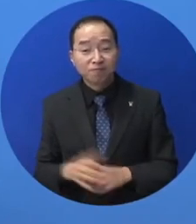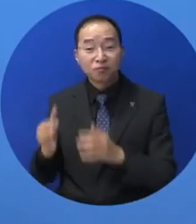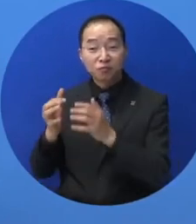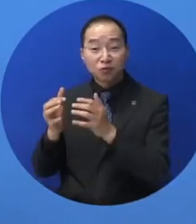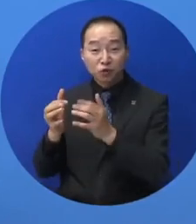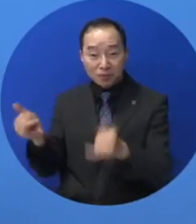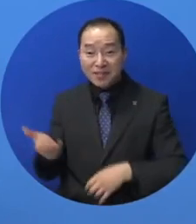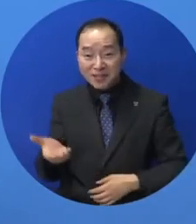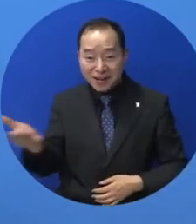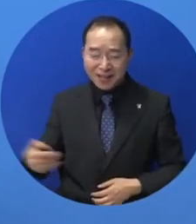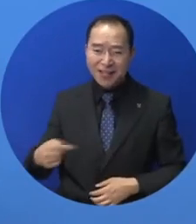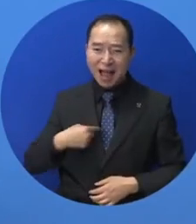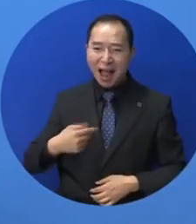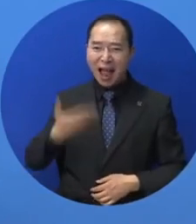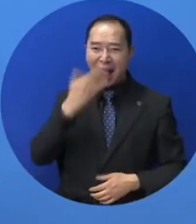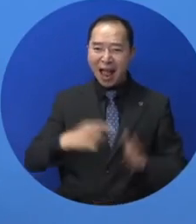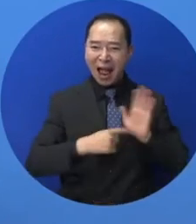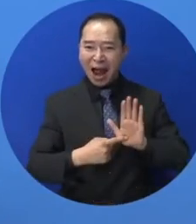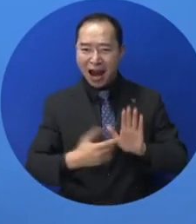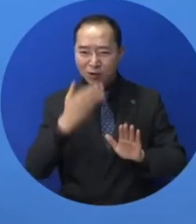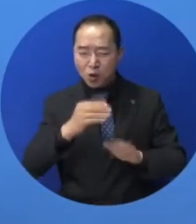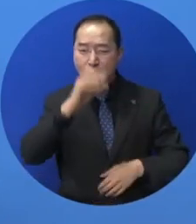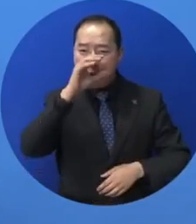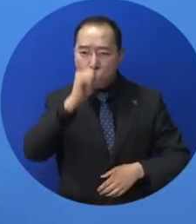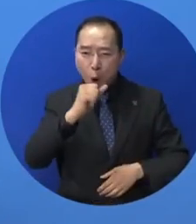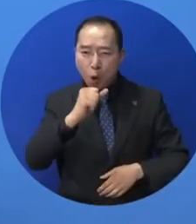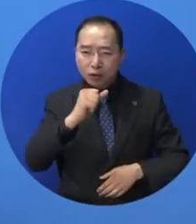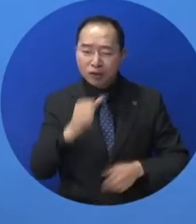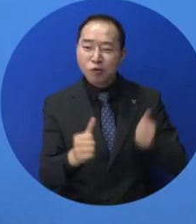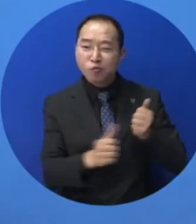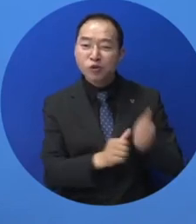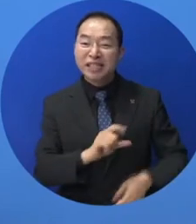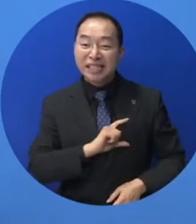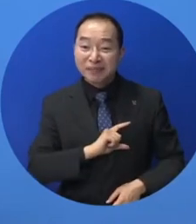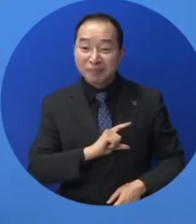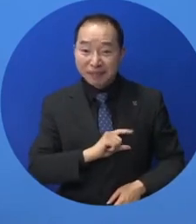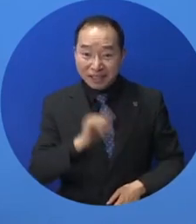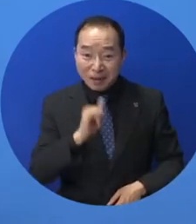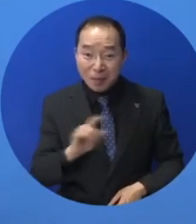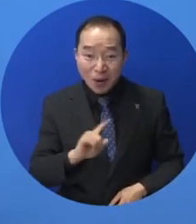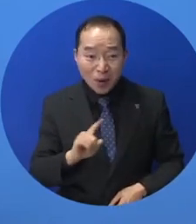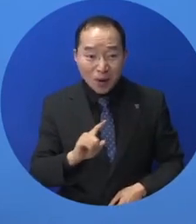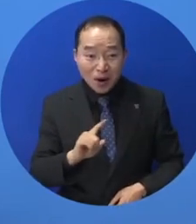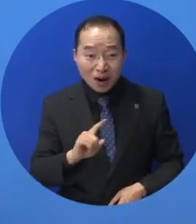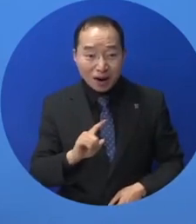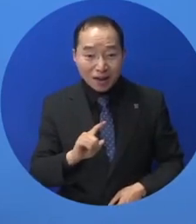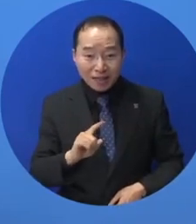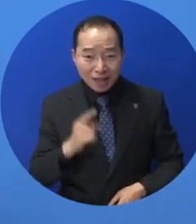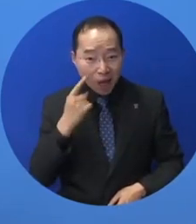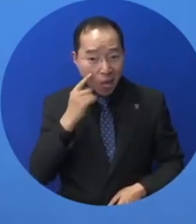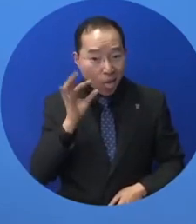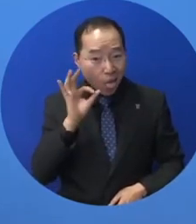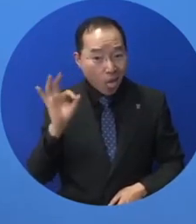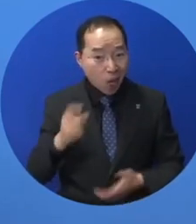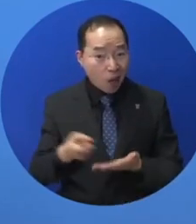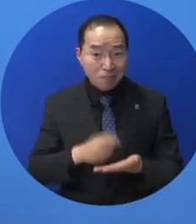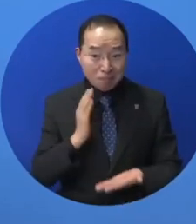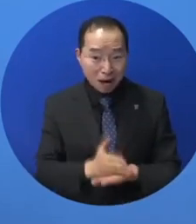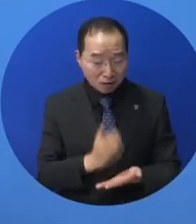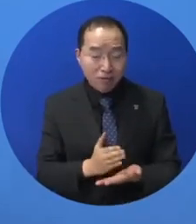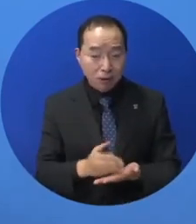시민들에게 자신을 알릴 수 있는 가장 선호하는 부캐가 무엇인지 거기다가 서로 컨닝하시면 안 되니까